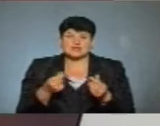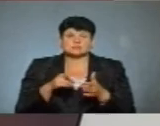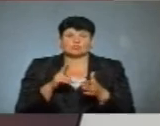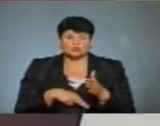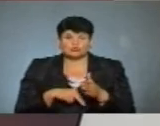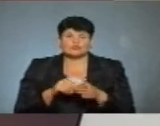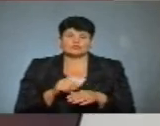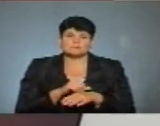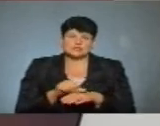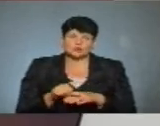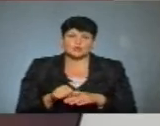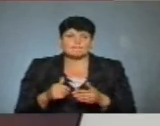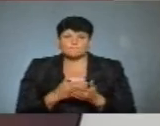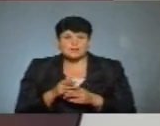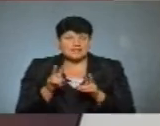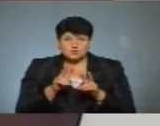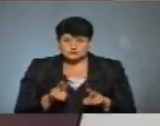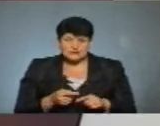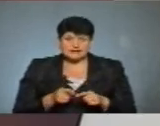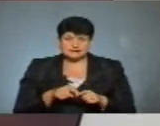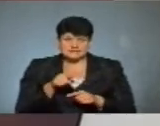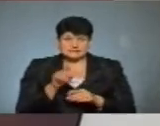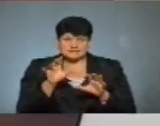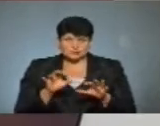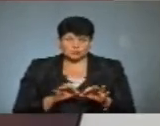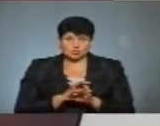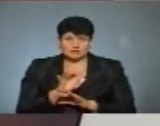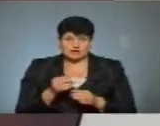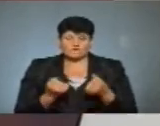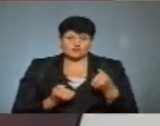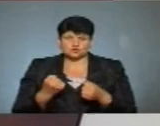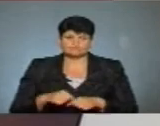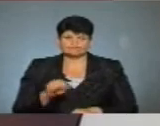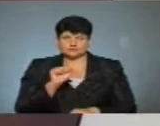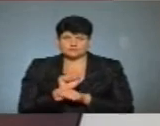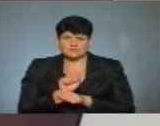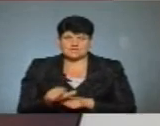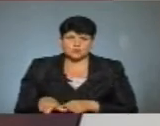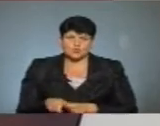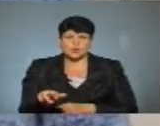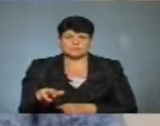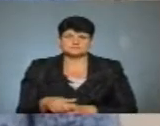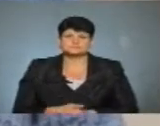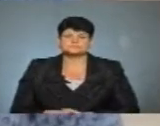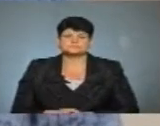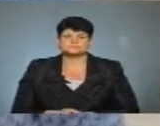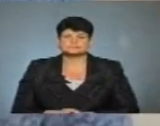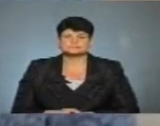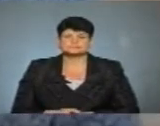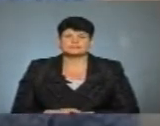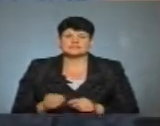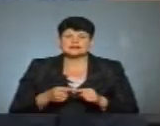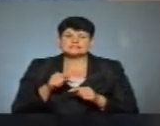та митної політики не розгляне відповідні законопроєкти, водії перекриють дороги. Це ті закони,